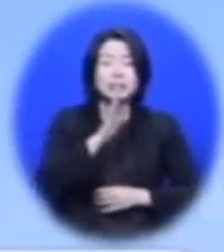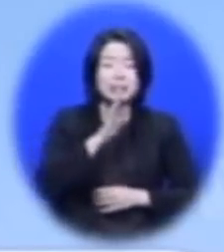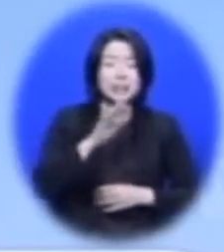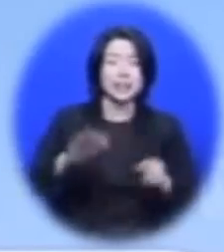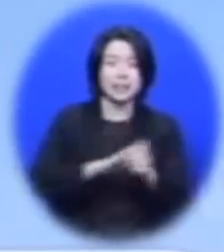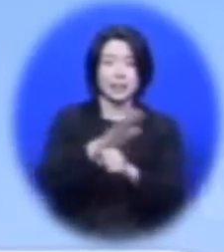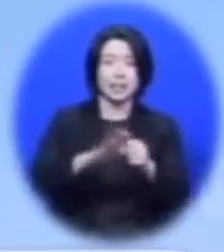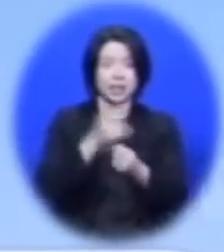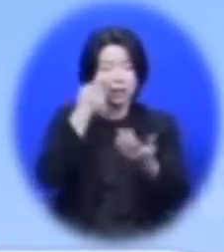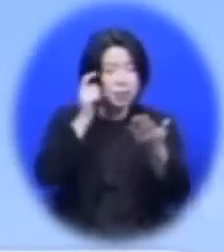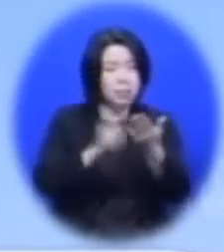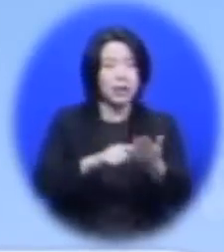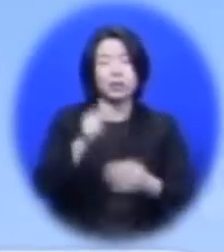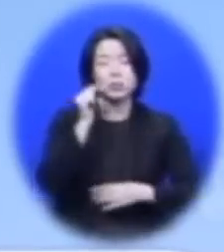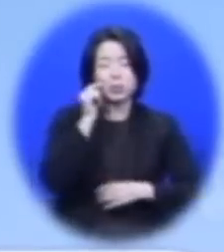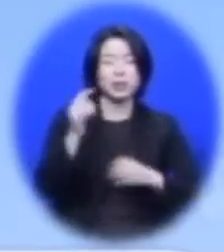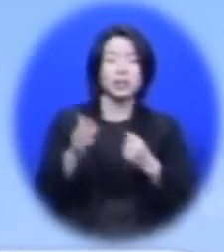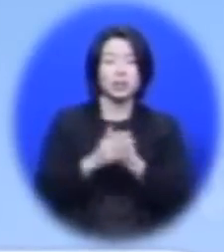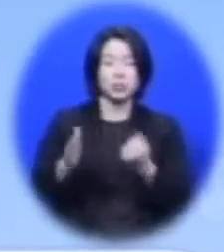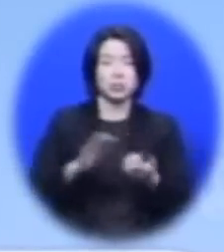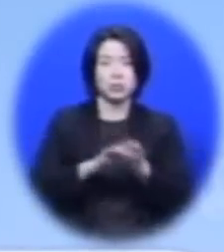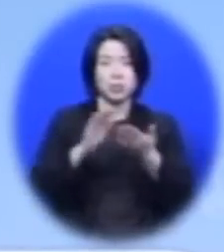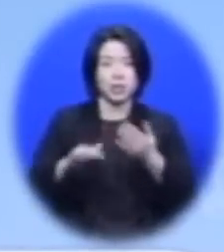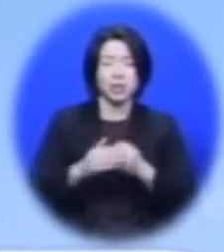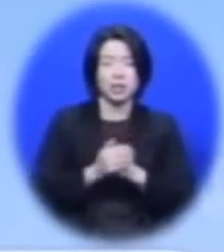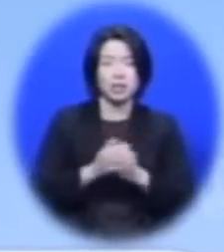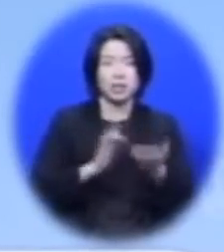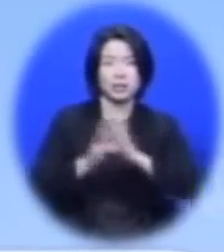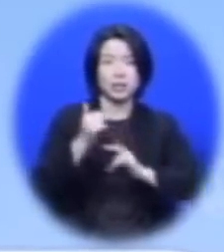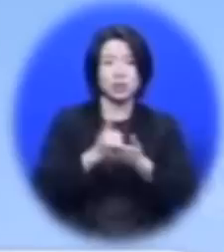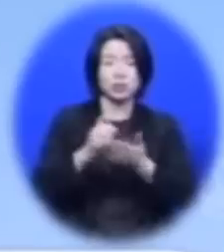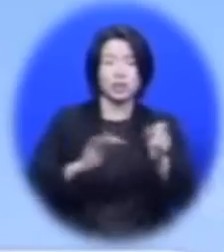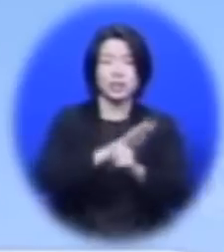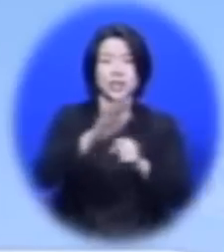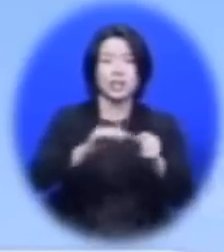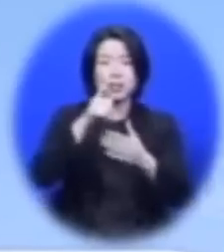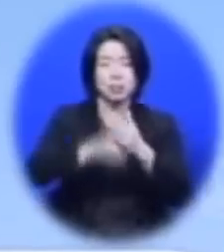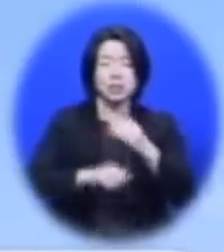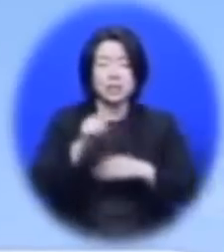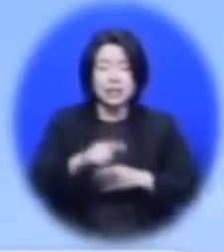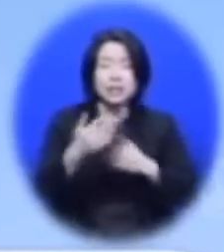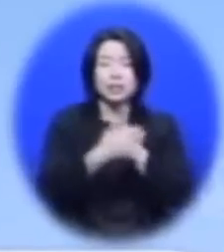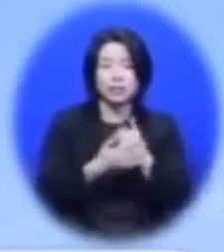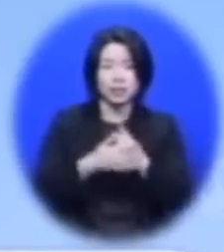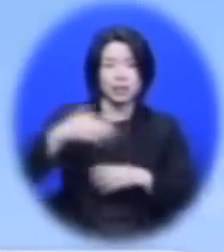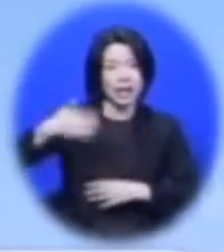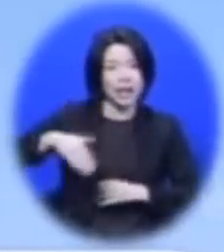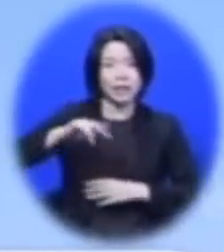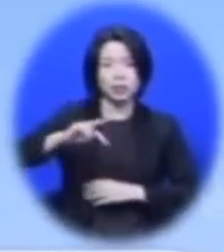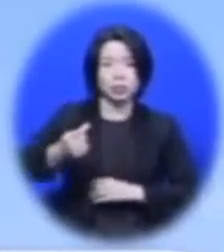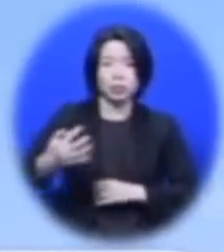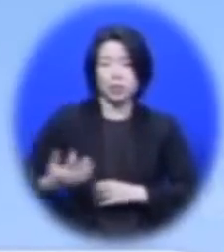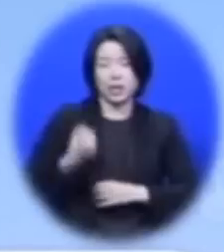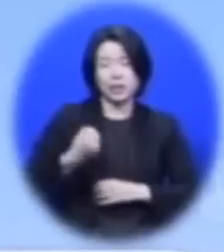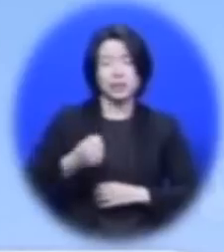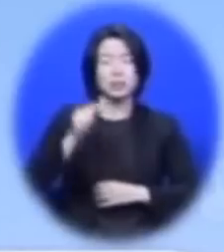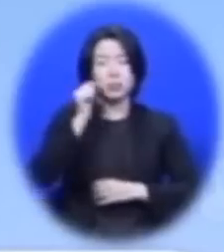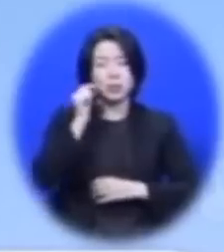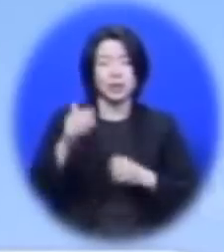발견 못해서 그런 겁니다. 예수님과 사랑에 빠지는 이 은혜를 아직도 누리지